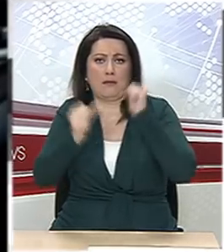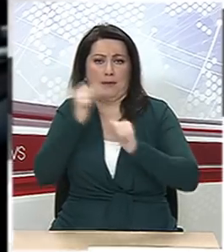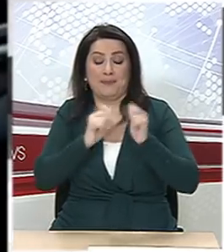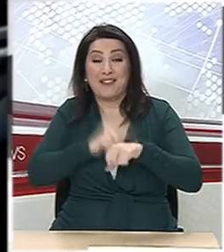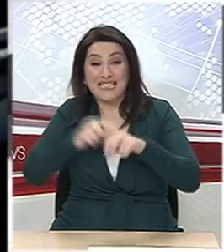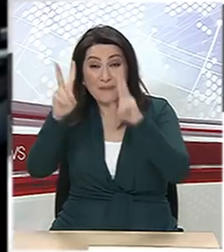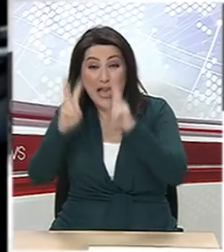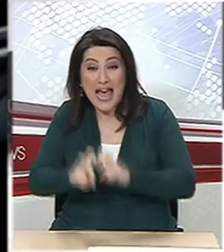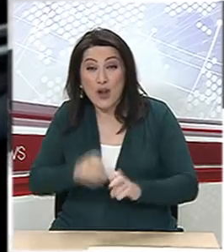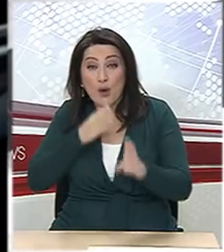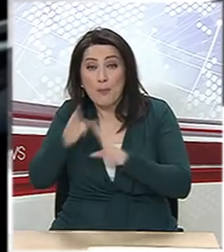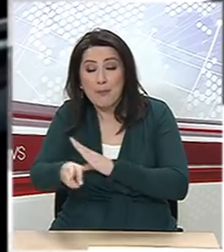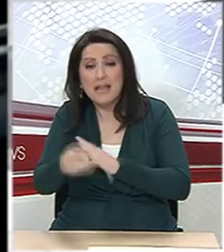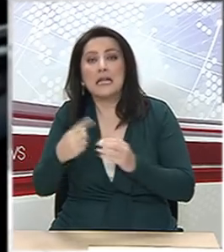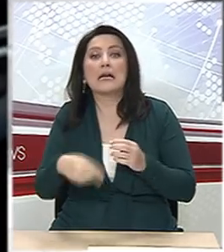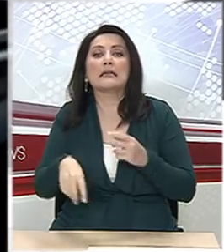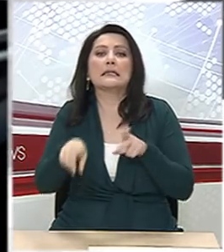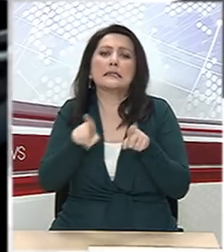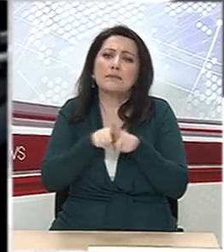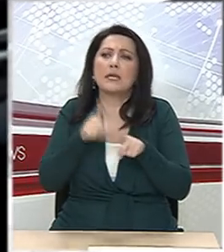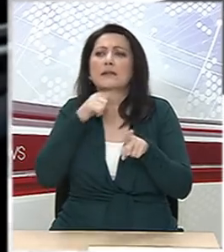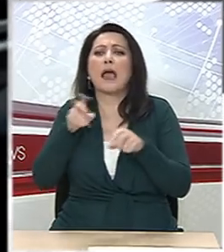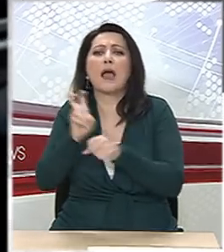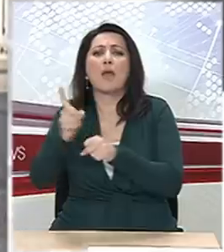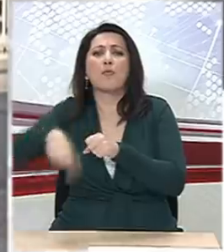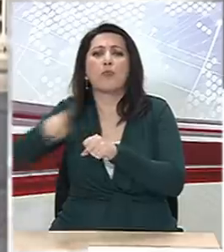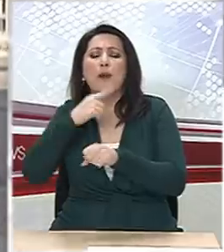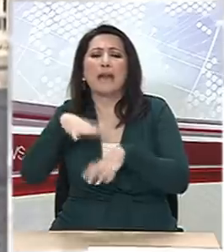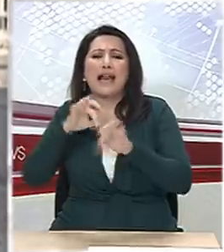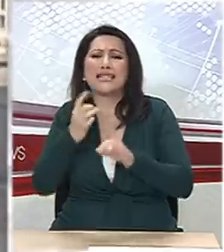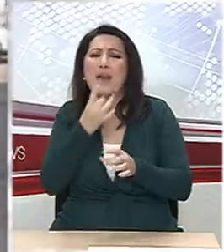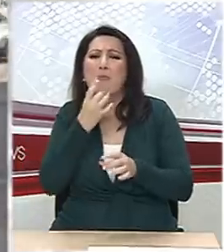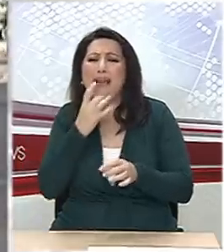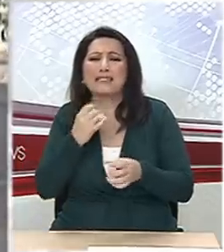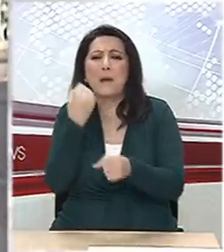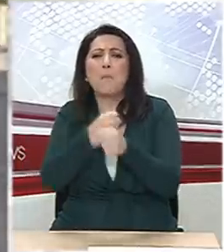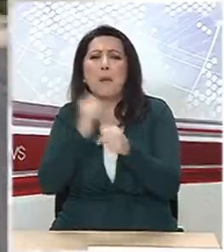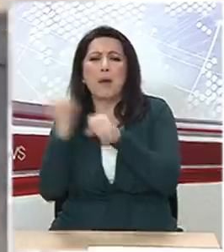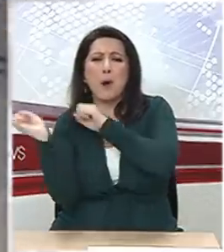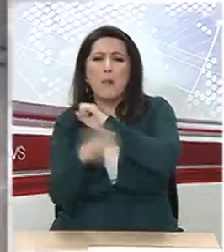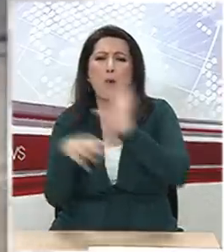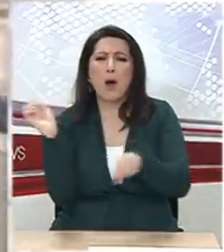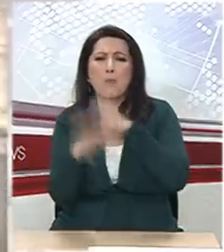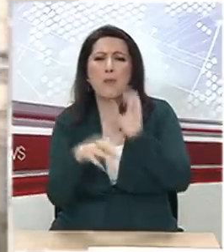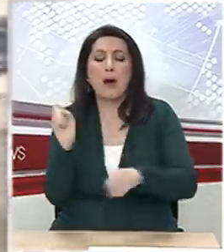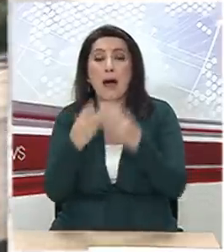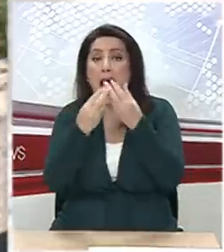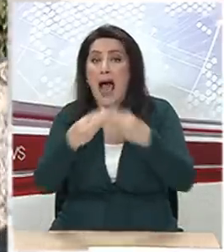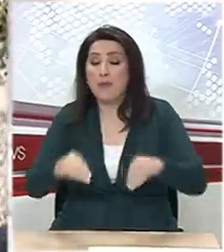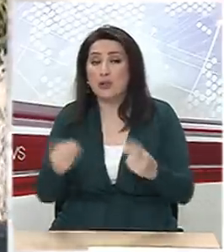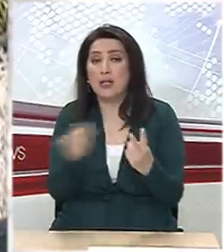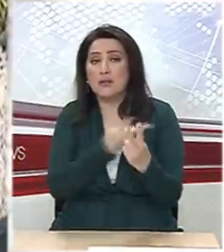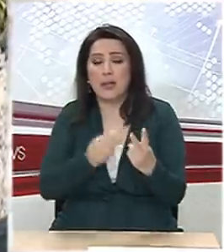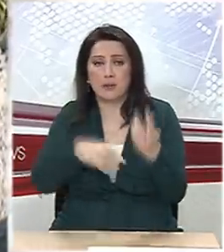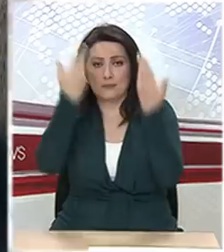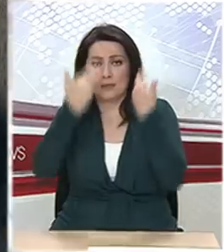οι Ρωμά που βρίσκονταν στο αυτοκίνητο καθώς και άλλοι που βρίσκονταν σε διπλανό καταβλισμό πέταξαν πέτρες και μάρμαρα στους αστυνομικούς. Ως αποτέλεσμα της επίθεσης, 2